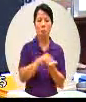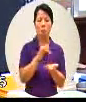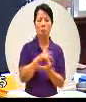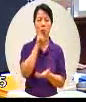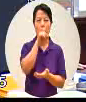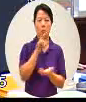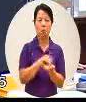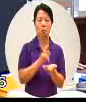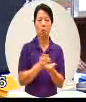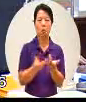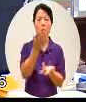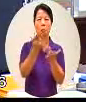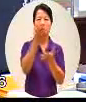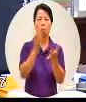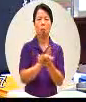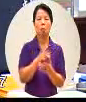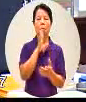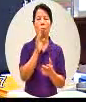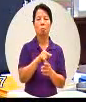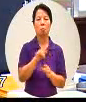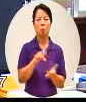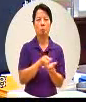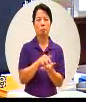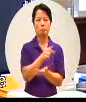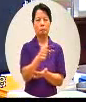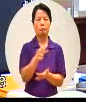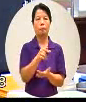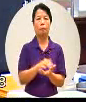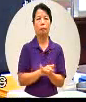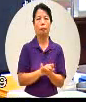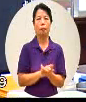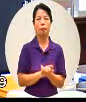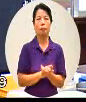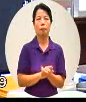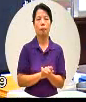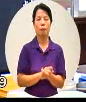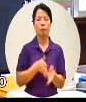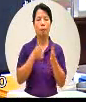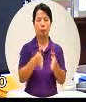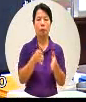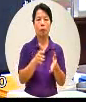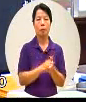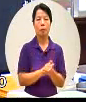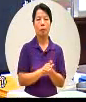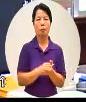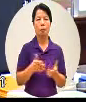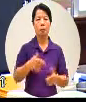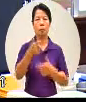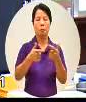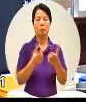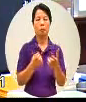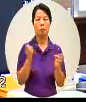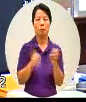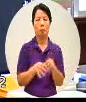知道叫世纪之毒， 没错 哈。那针对这种检测，